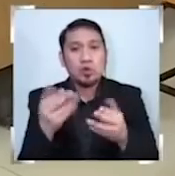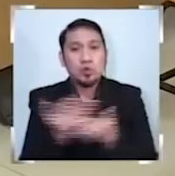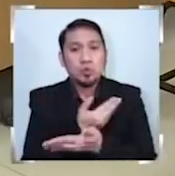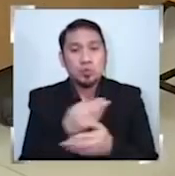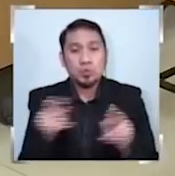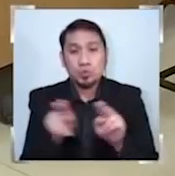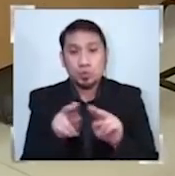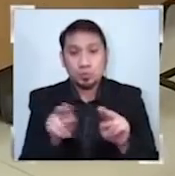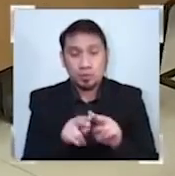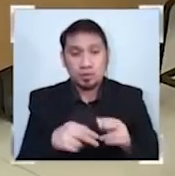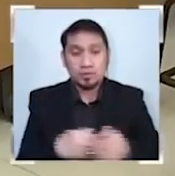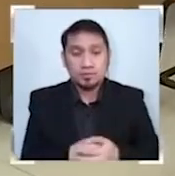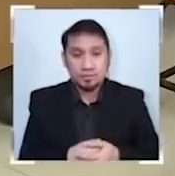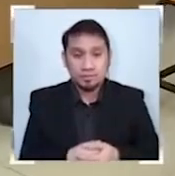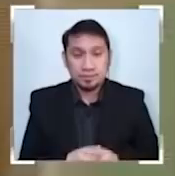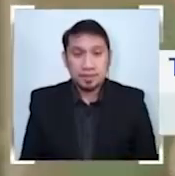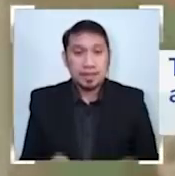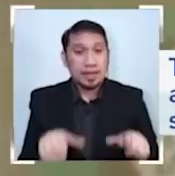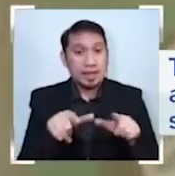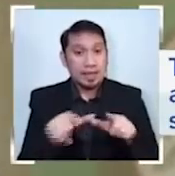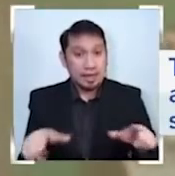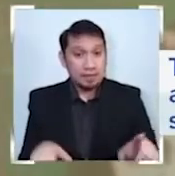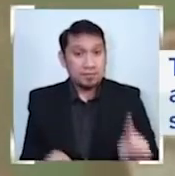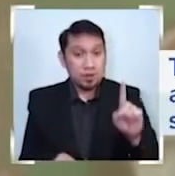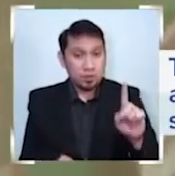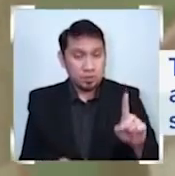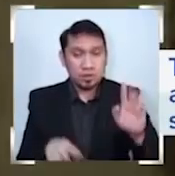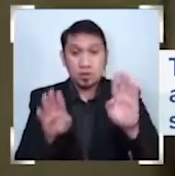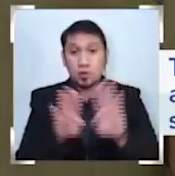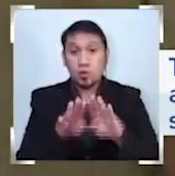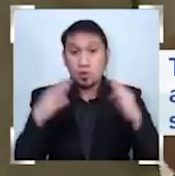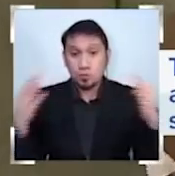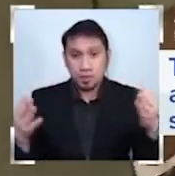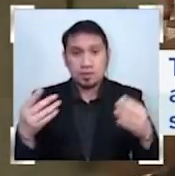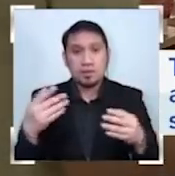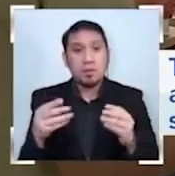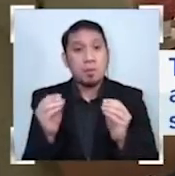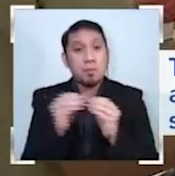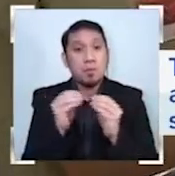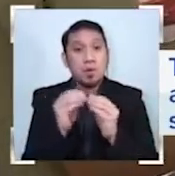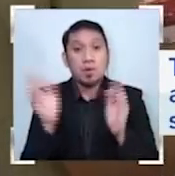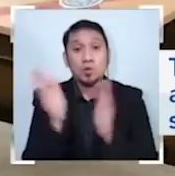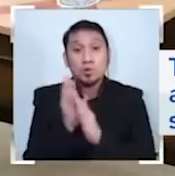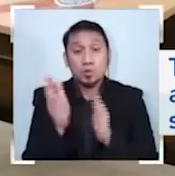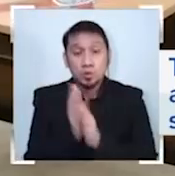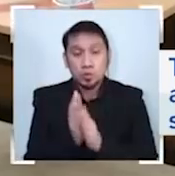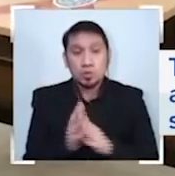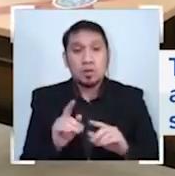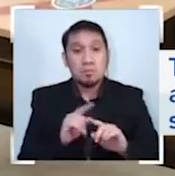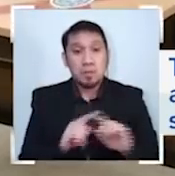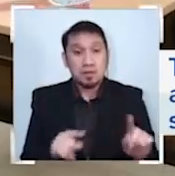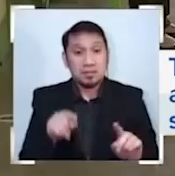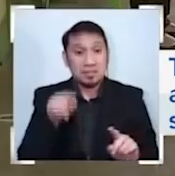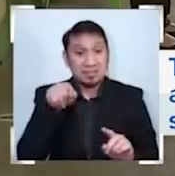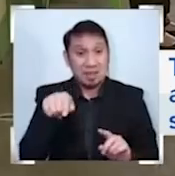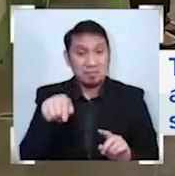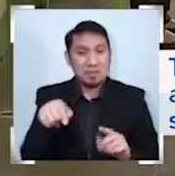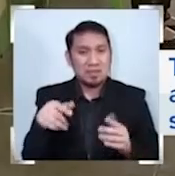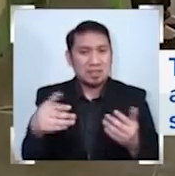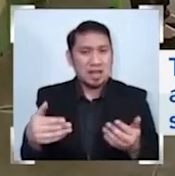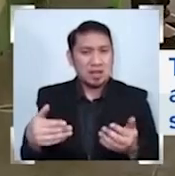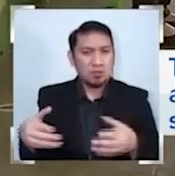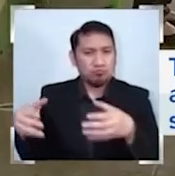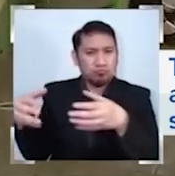Hudyat ang Alert Level 1 sa pagbubukas ng mas marami pang paaralan. Pero sabi ng COCOPEA o Coordinating Council of